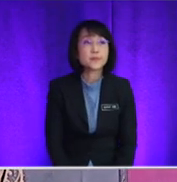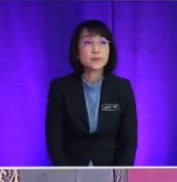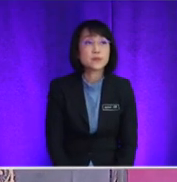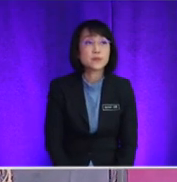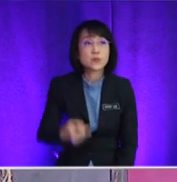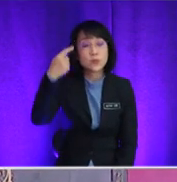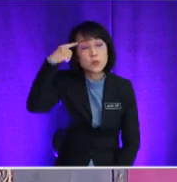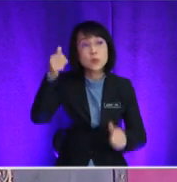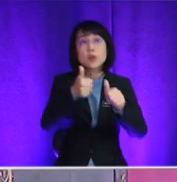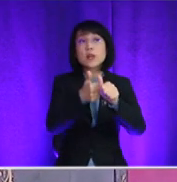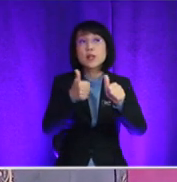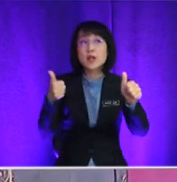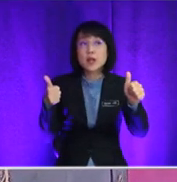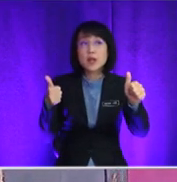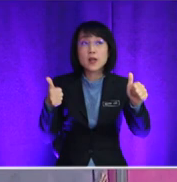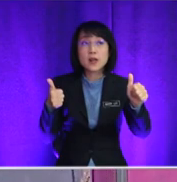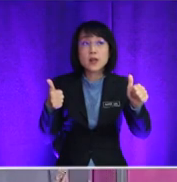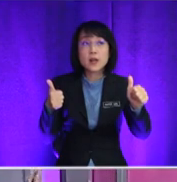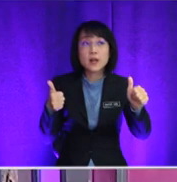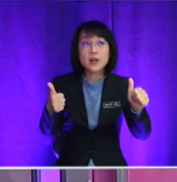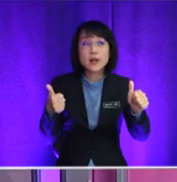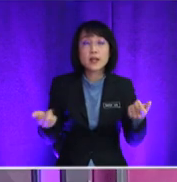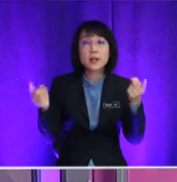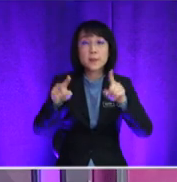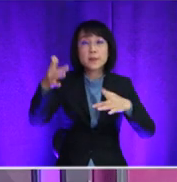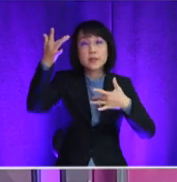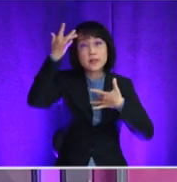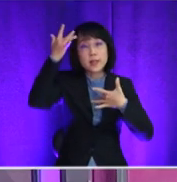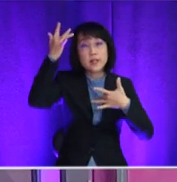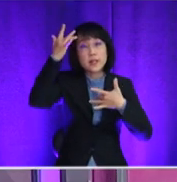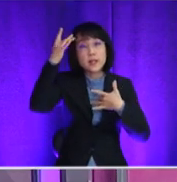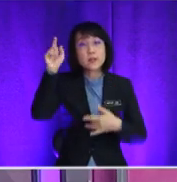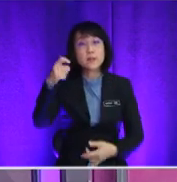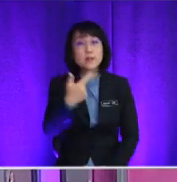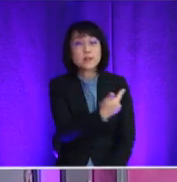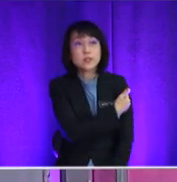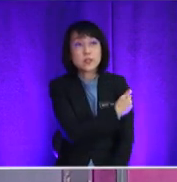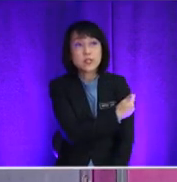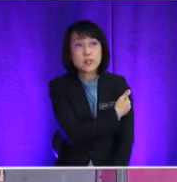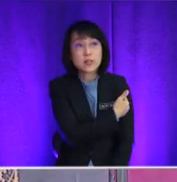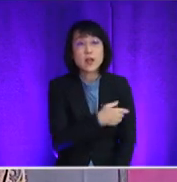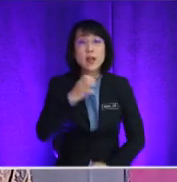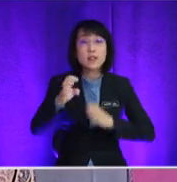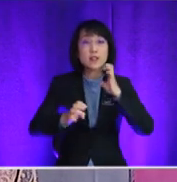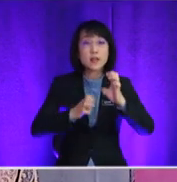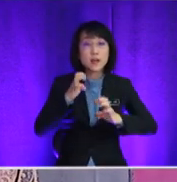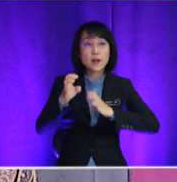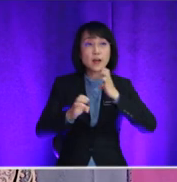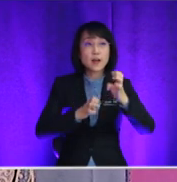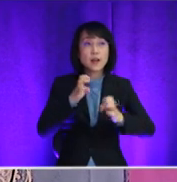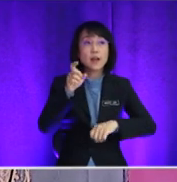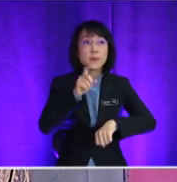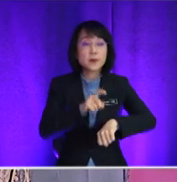daripada mereka terkencingkitan penyakit dan sebagainya kemudian etika etika